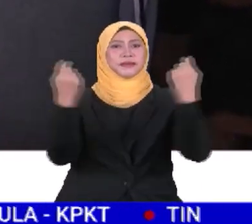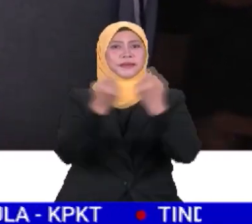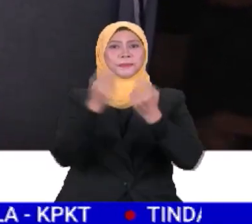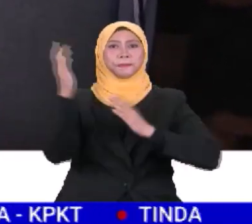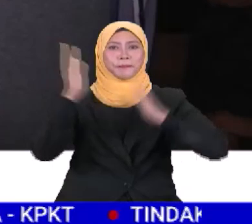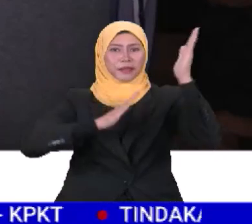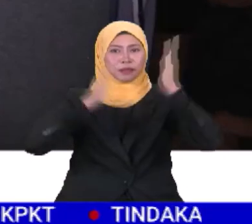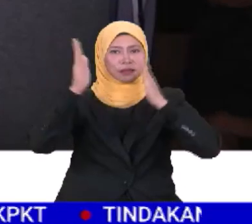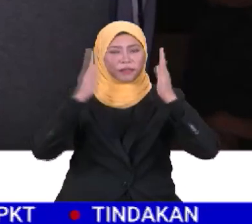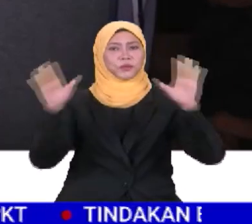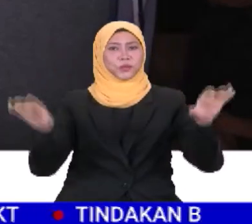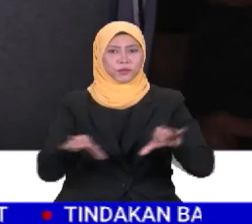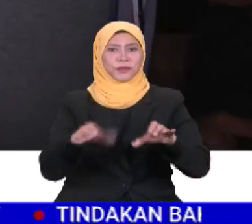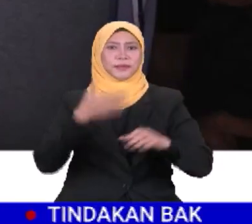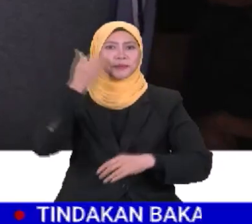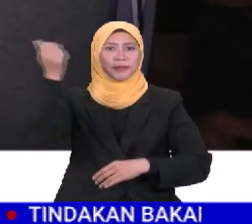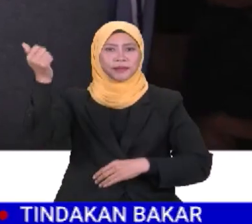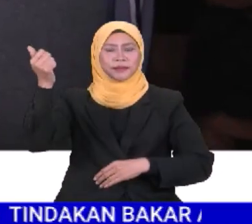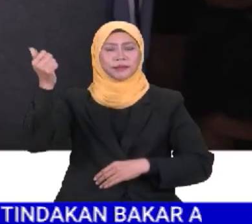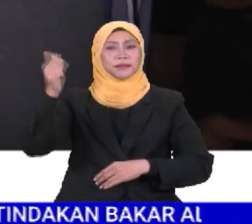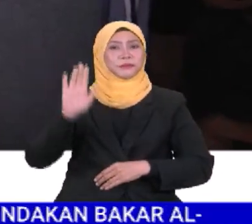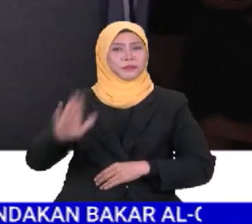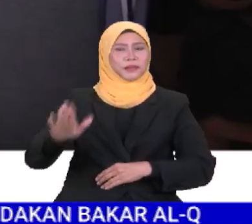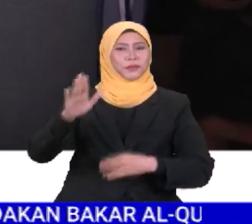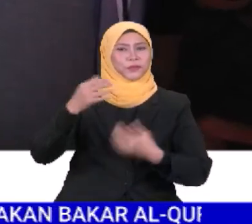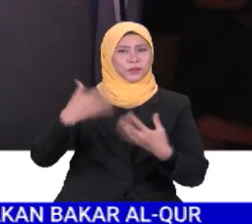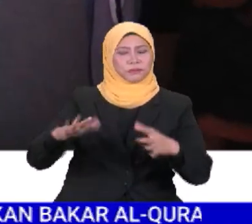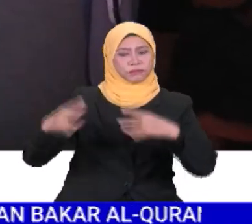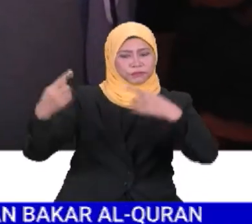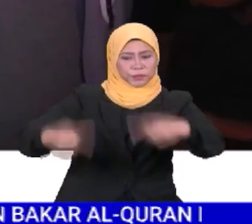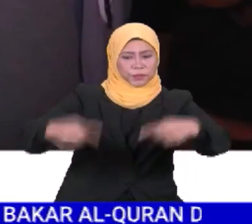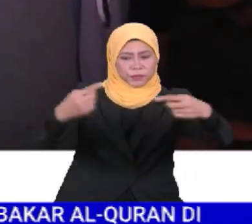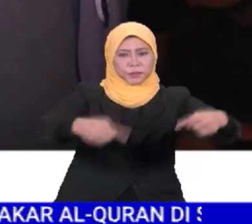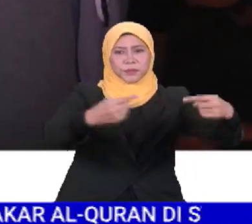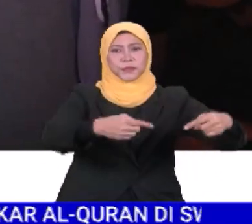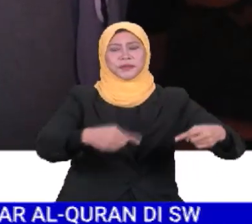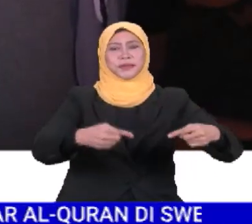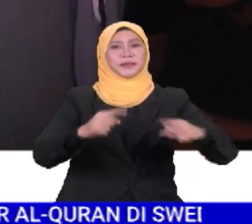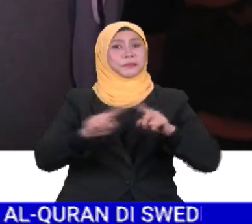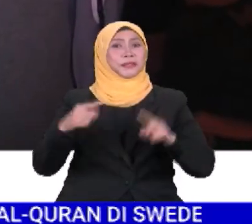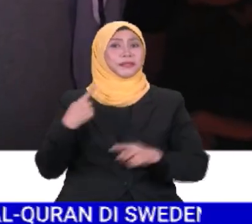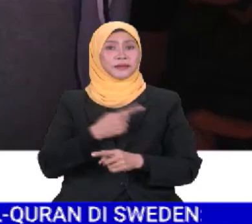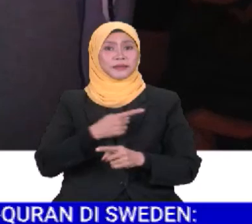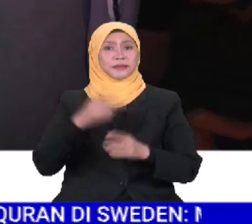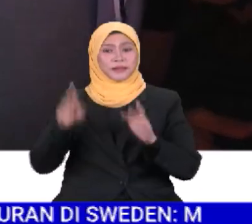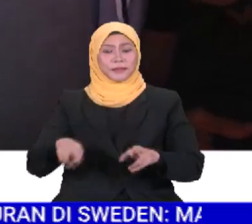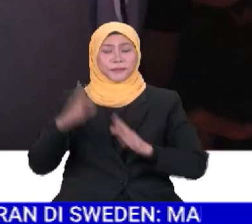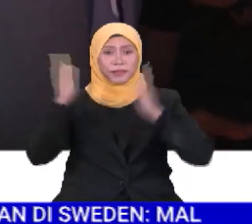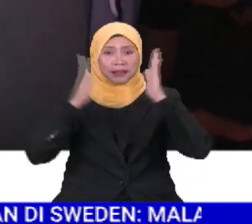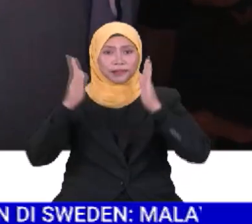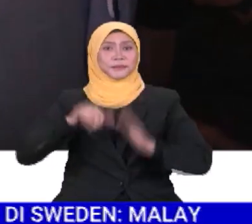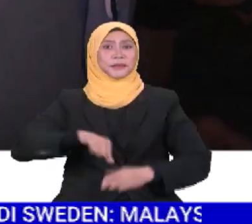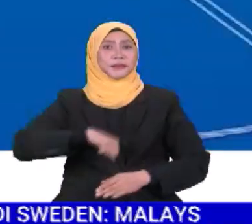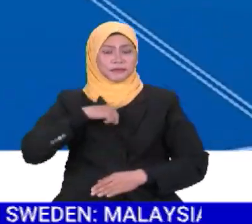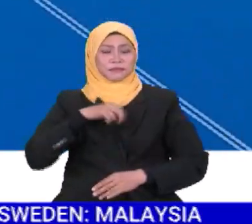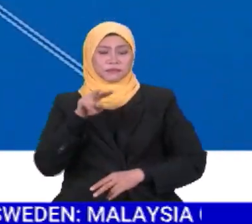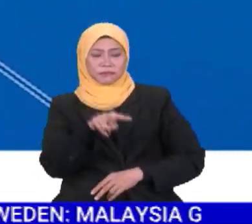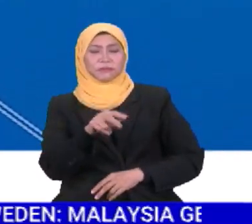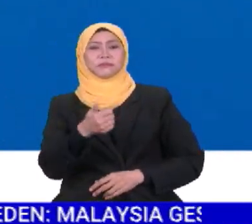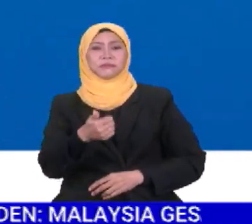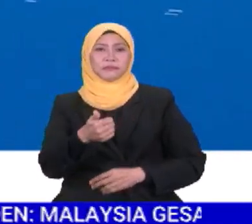telah melakukan yang terbaik mereka telah berjuang habis-habisan jadi kita sebagai rakyat Malaysia sangat bangga dengan performance